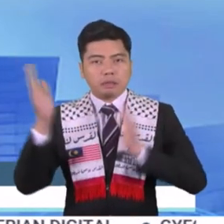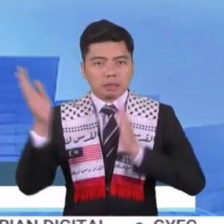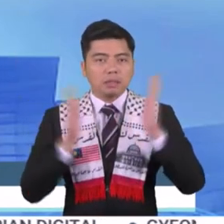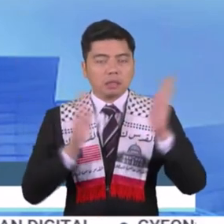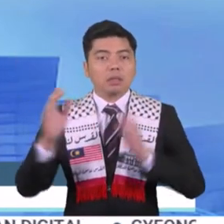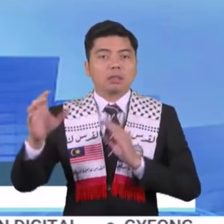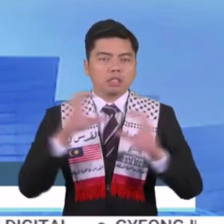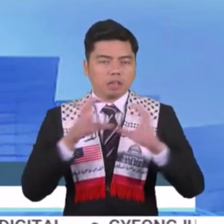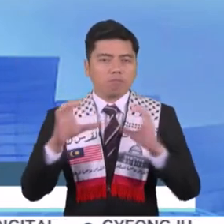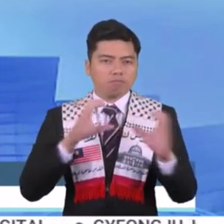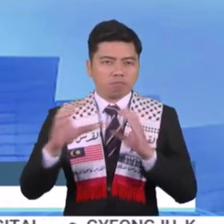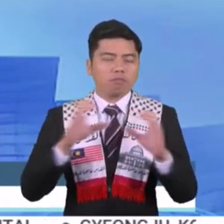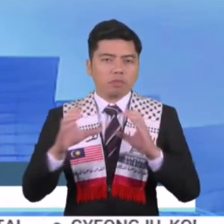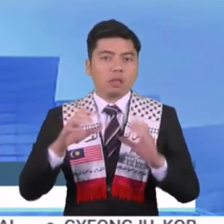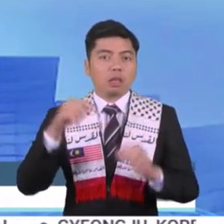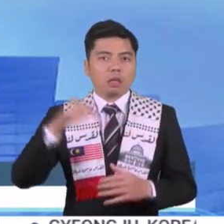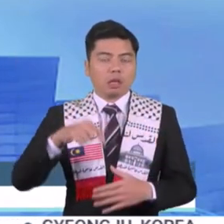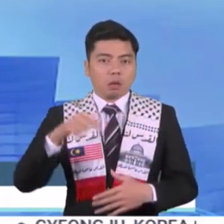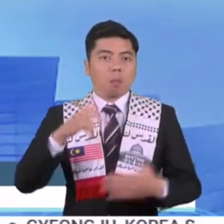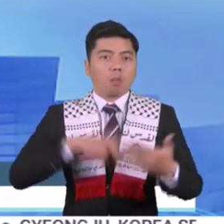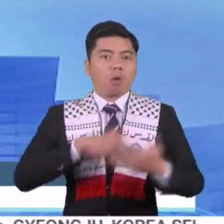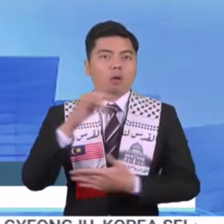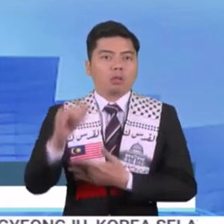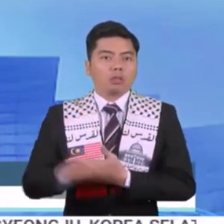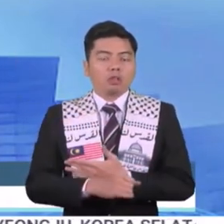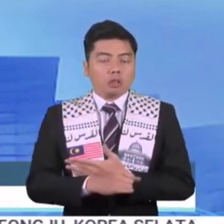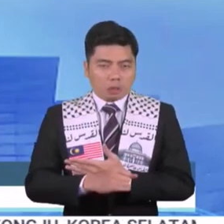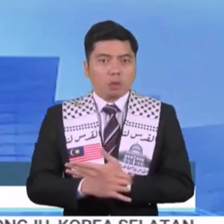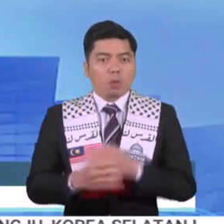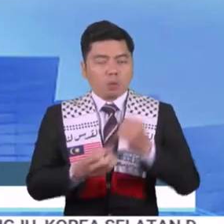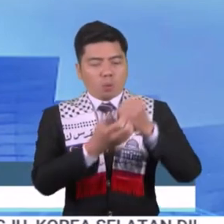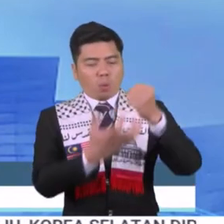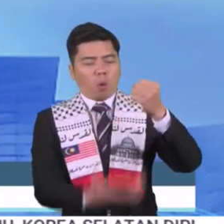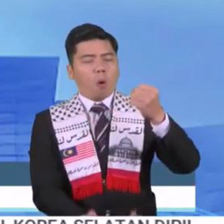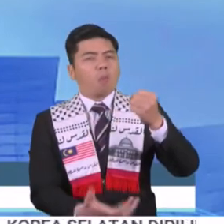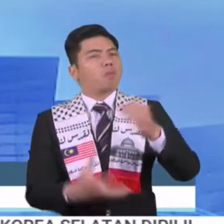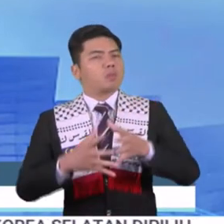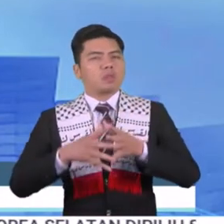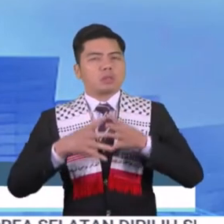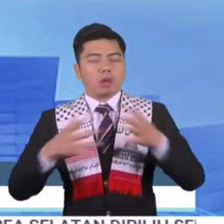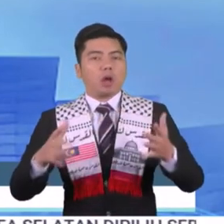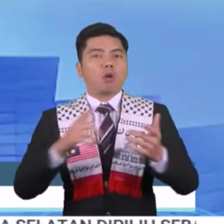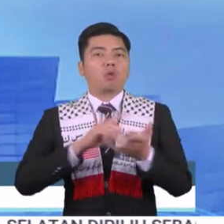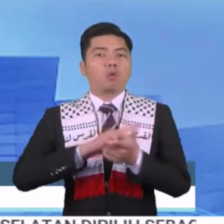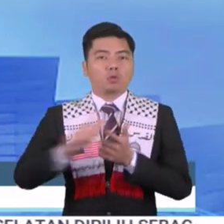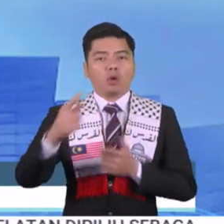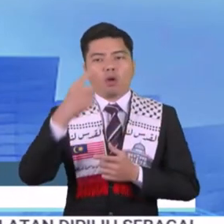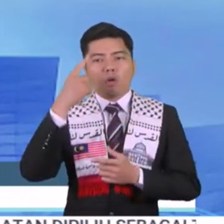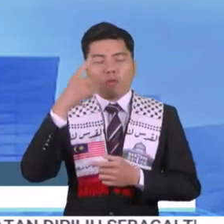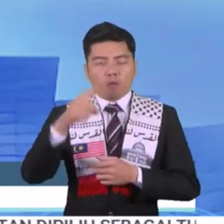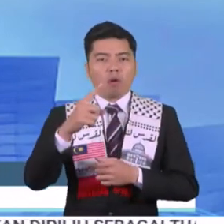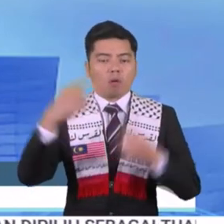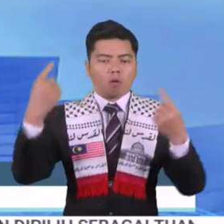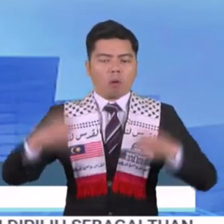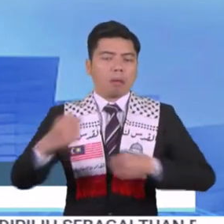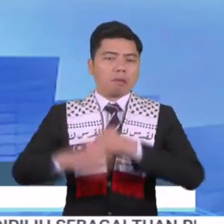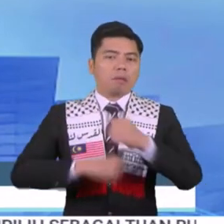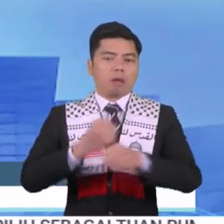Tan Sri razaruddin Hussein Ia merupakan projek paling banyak diluluskan berbanding tahun-tahun